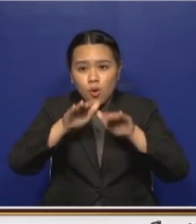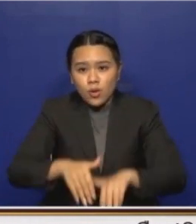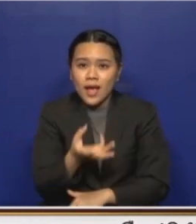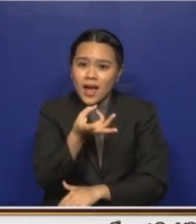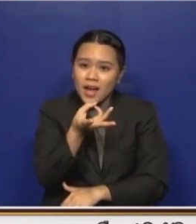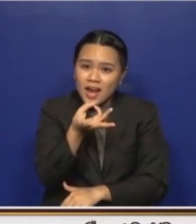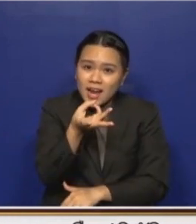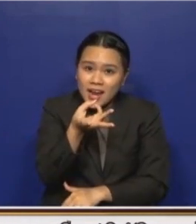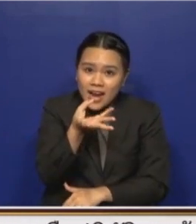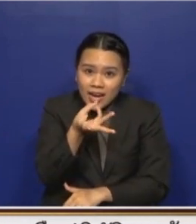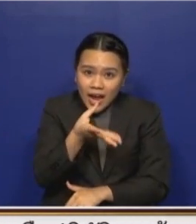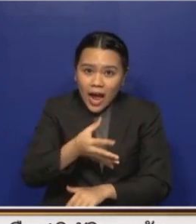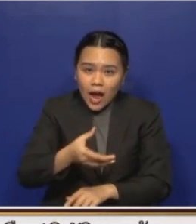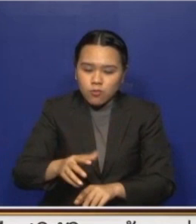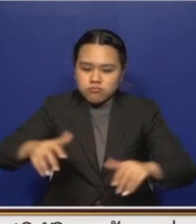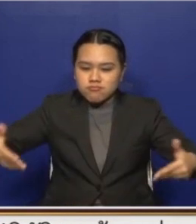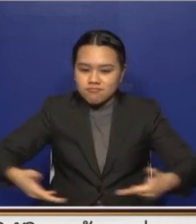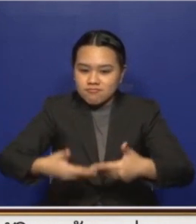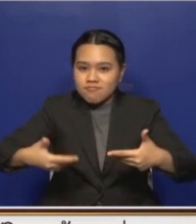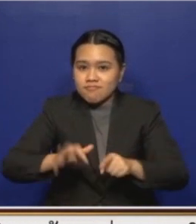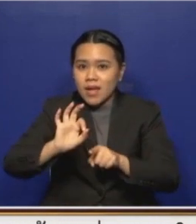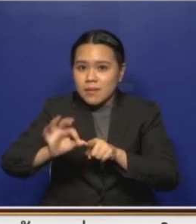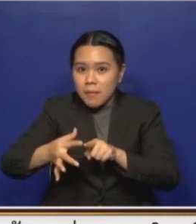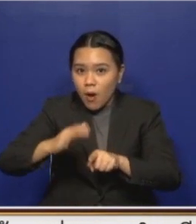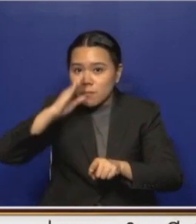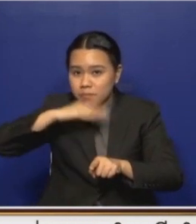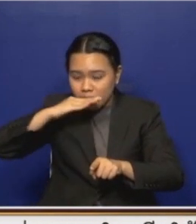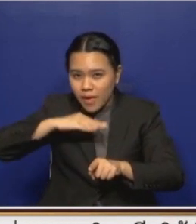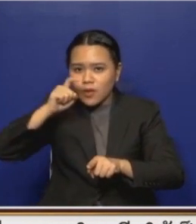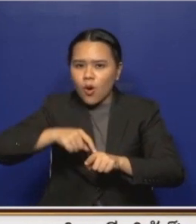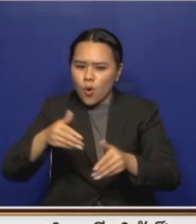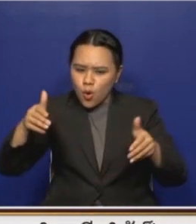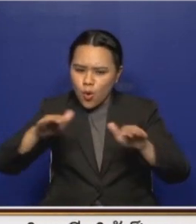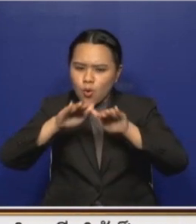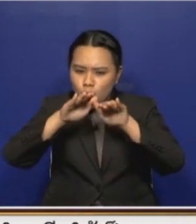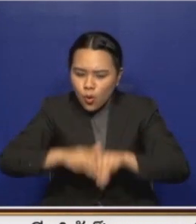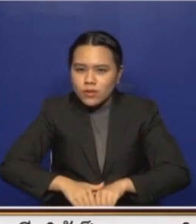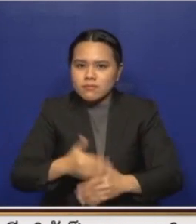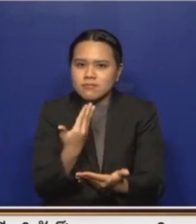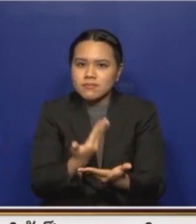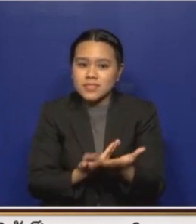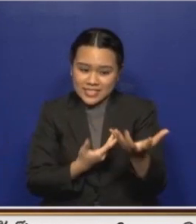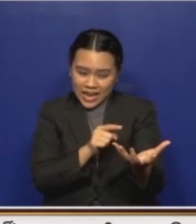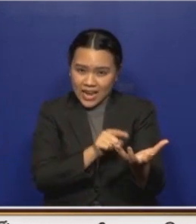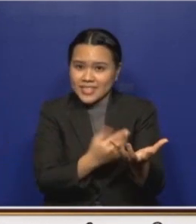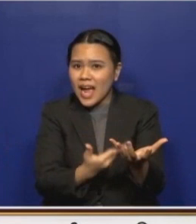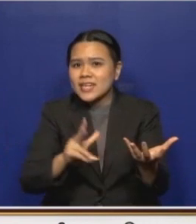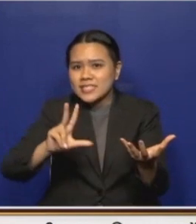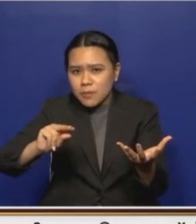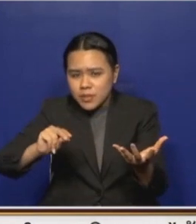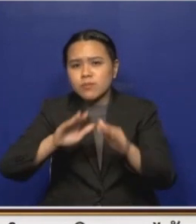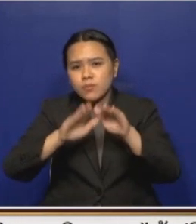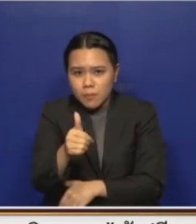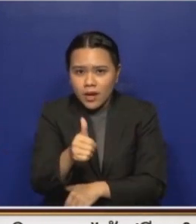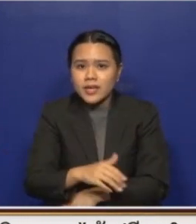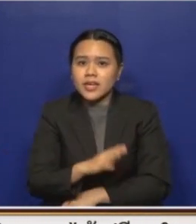ะผมย้ำนะฮะรายได้มีแต่จะคงที่หรือน้อยลงแต่ค่าครองชีพมันจะสูงขึ้นเรื่อยๆเรื่อยๆเรื่อยๆ